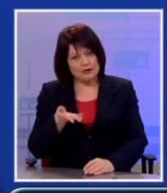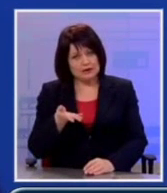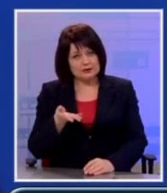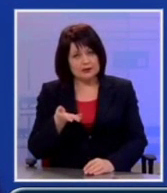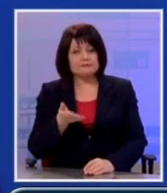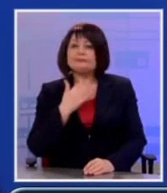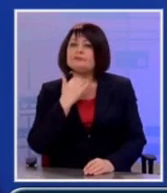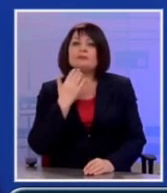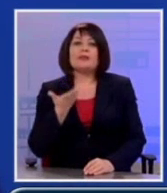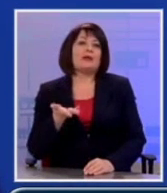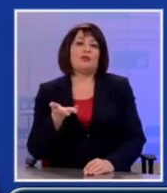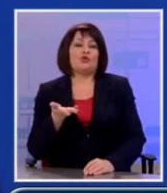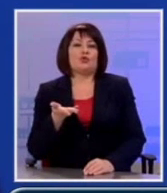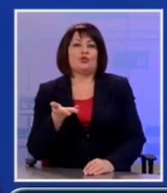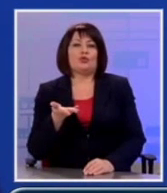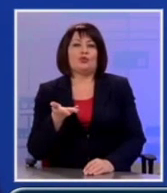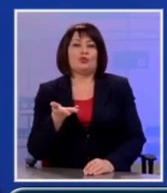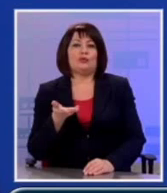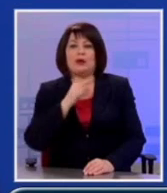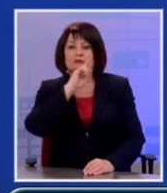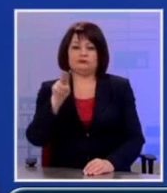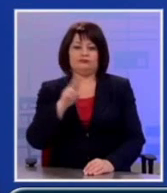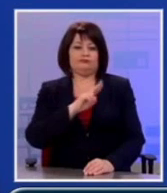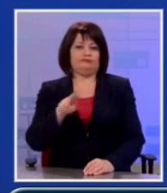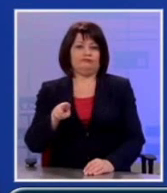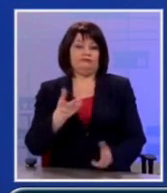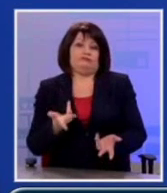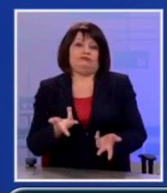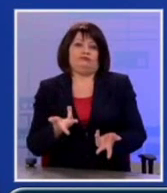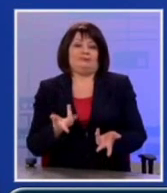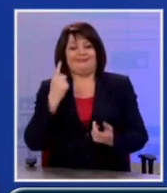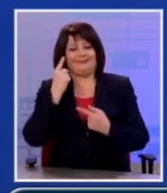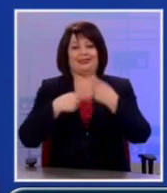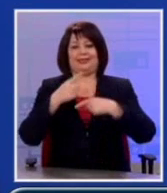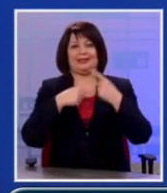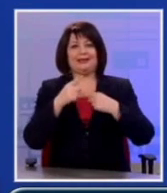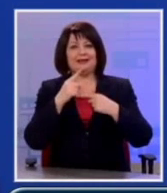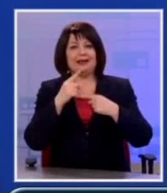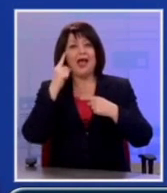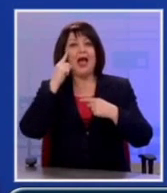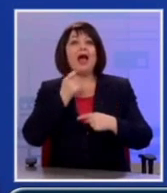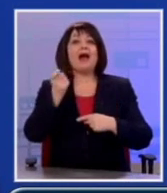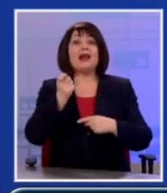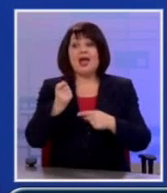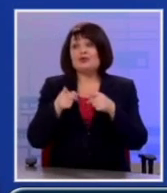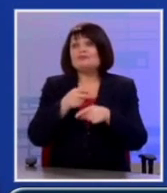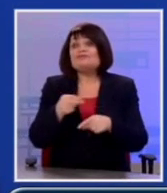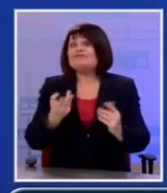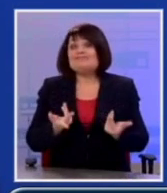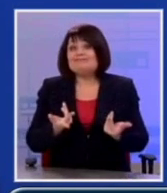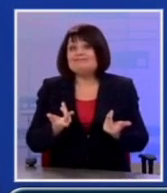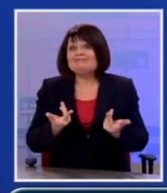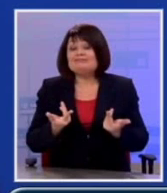δεν μπορεί να καταστρατηγούνται με την δικαιολογία της εξυπηρέτησης του χρέους και υπάρχουν